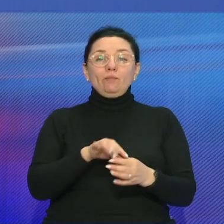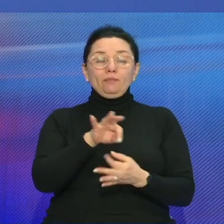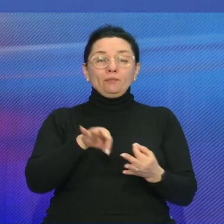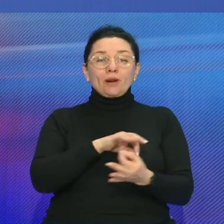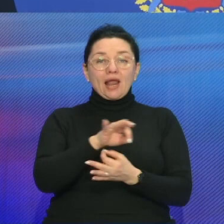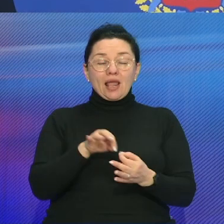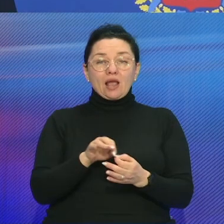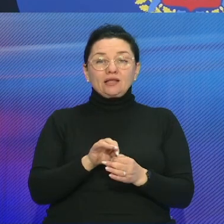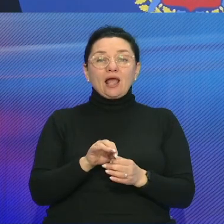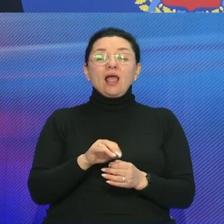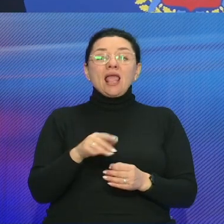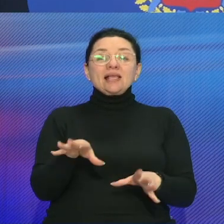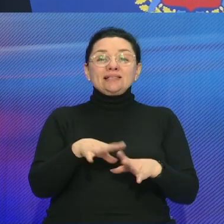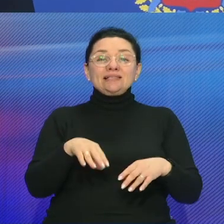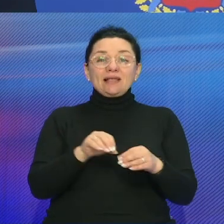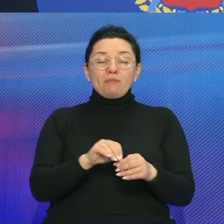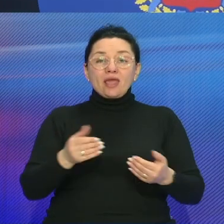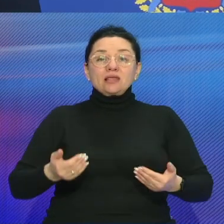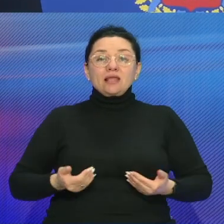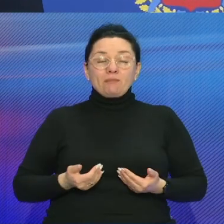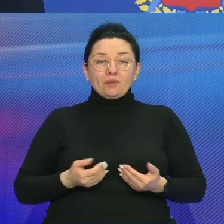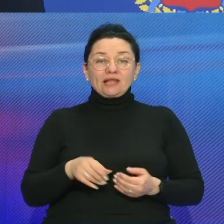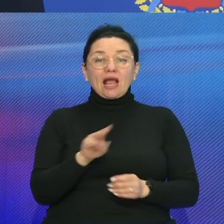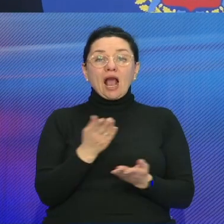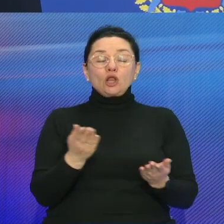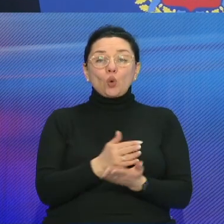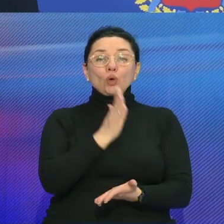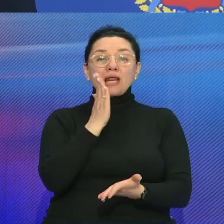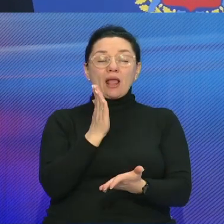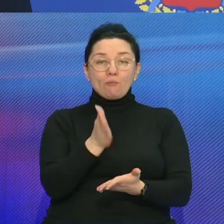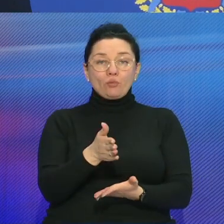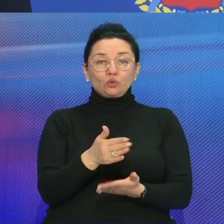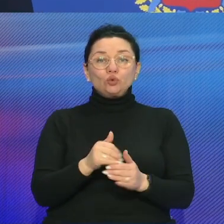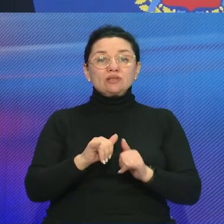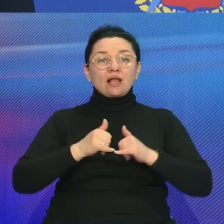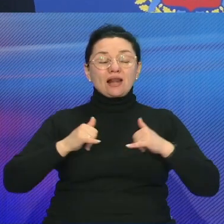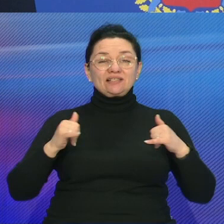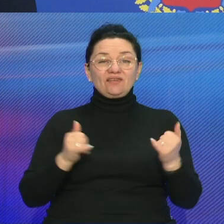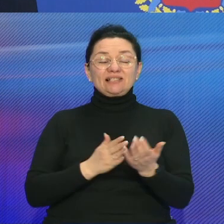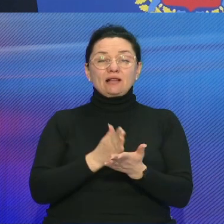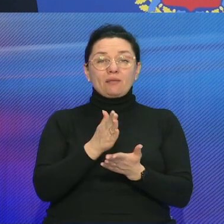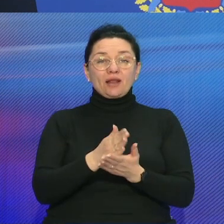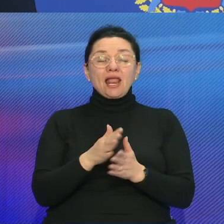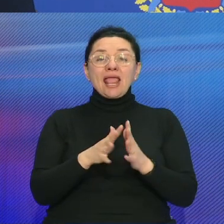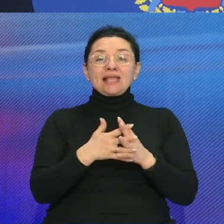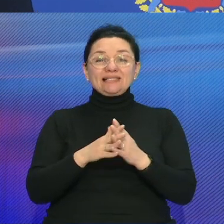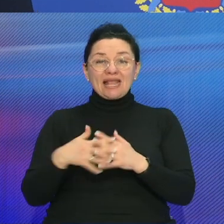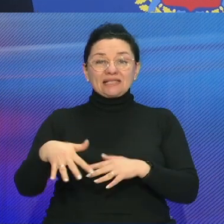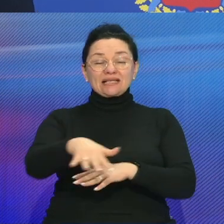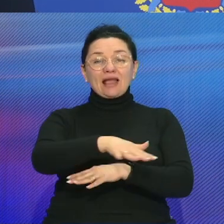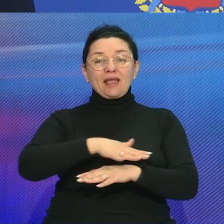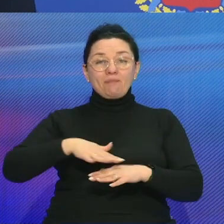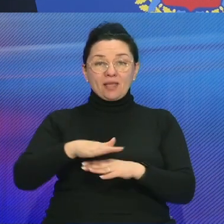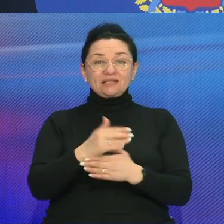семейного быта», которые будут констатировать именно развитие сельской местности, сохранение